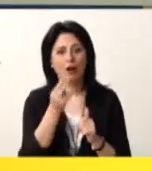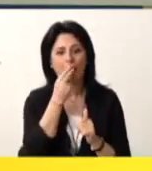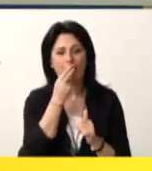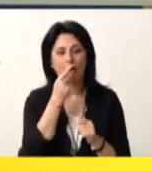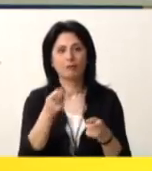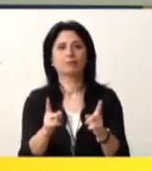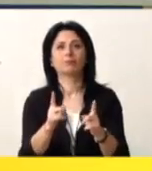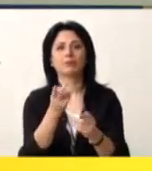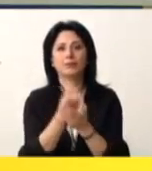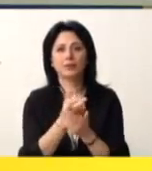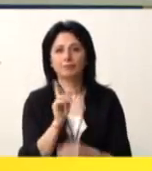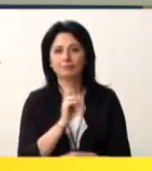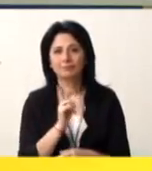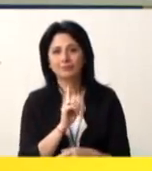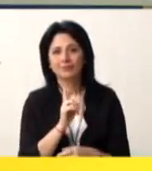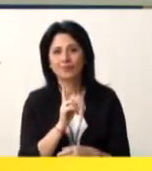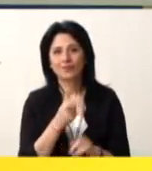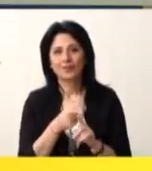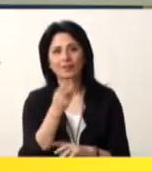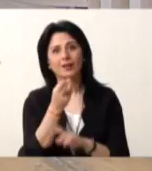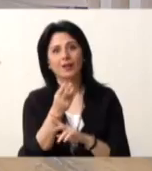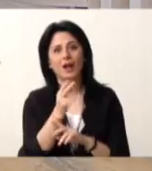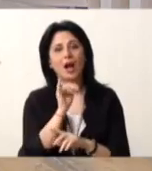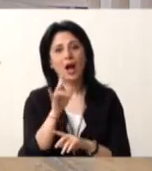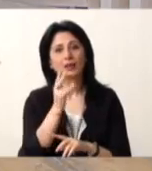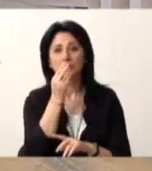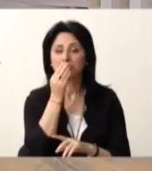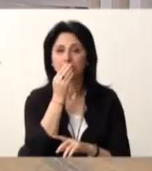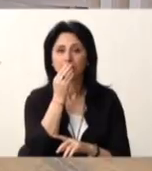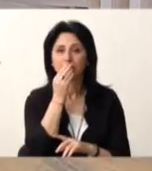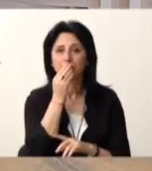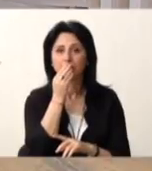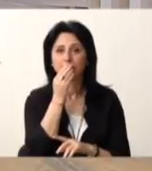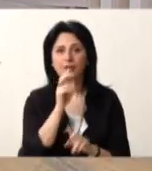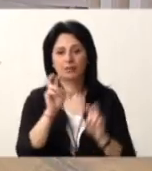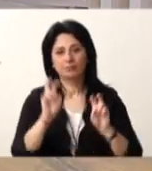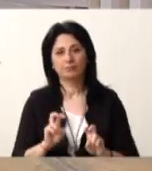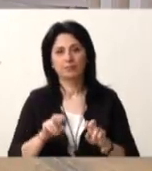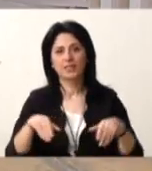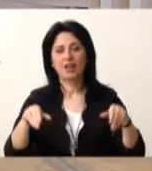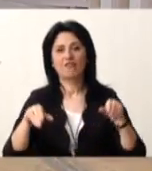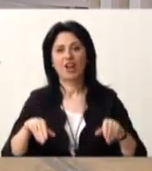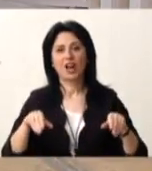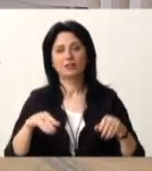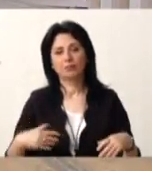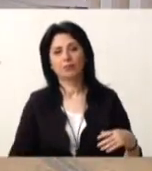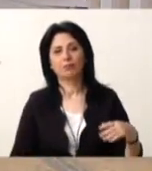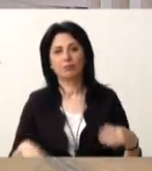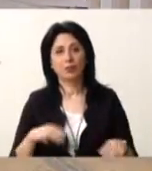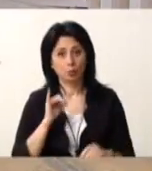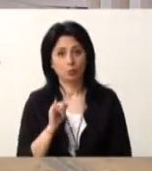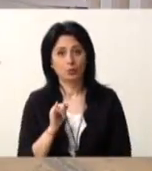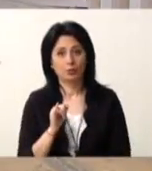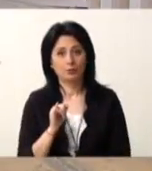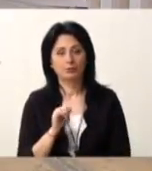მივირთვით, წამოვწექით ხართეძოზე, ან მივირთვით და გადავწექით სავარძელში და ვართ მოდუნებულ მდგომარეობაში,